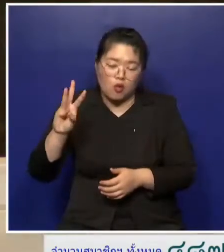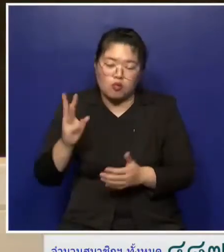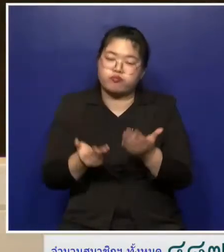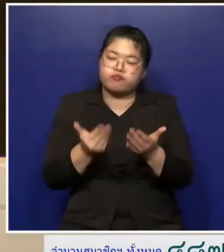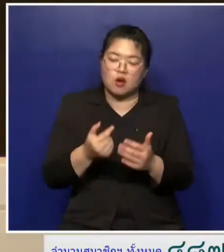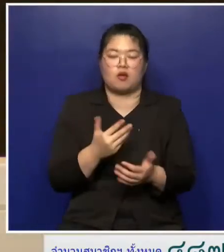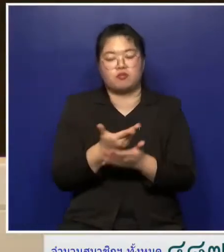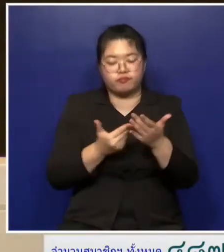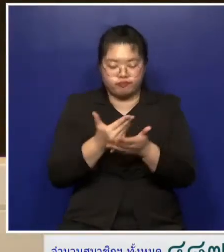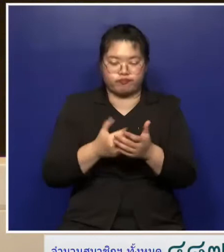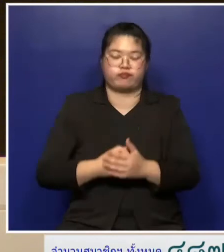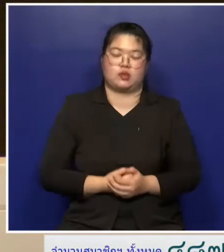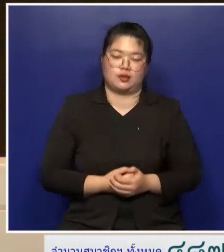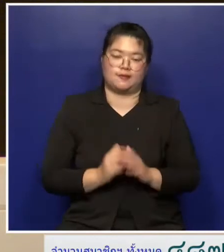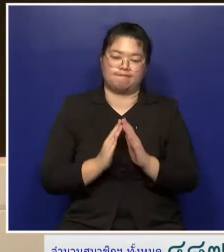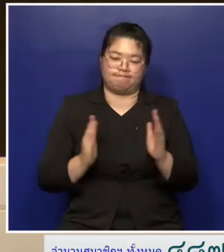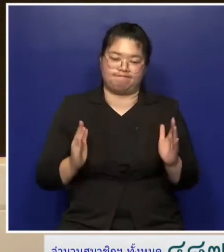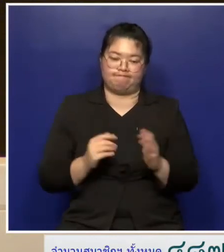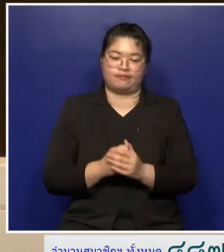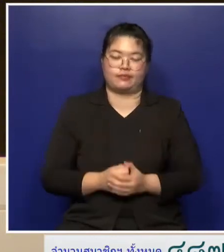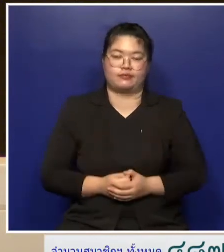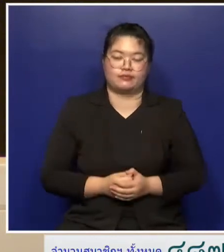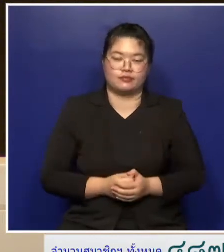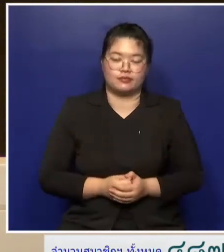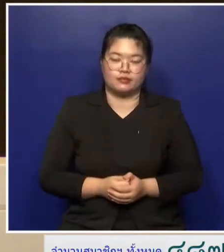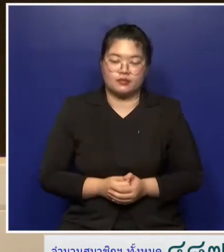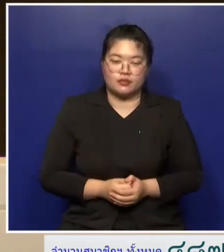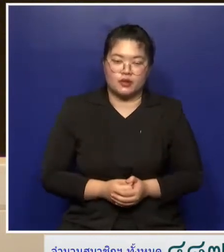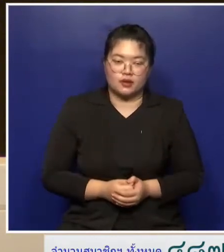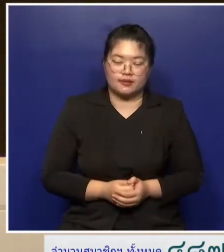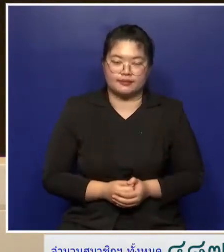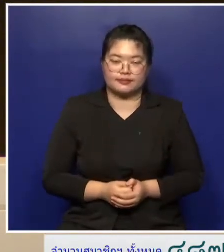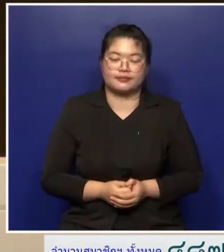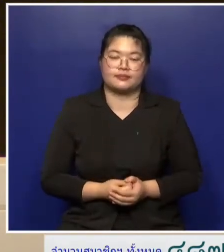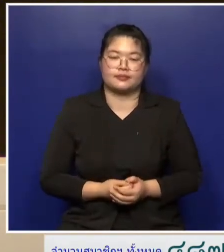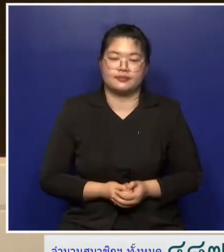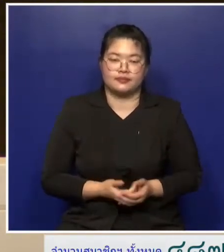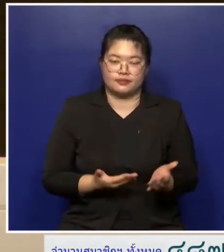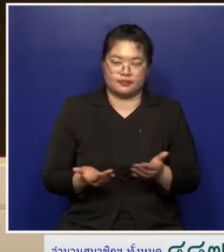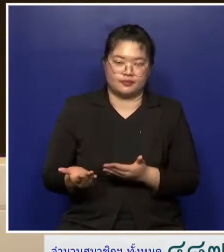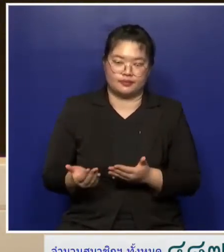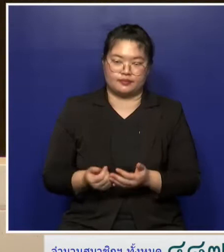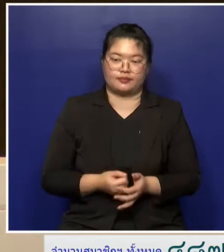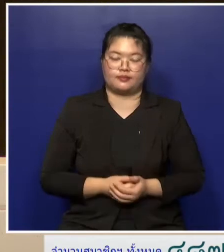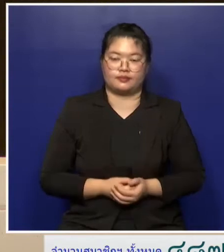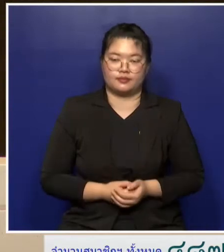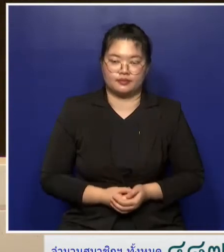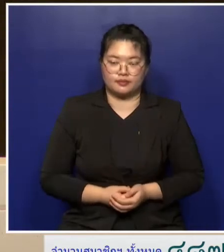ต่ไปเชิญ คุณสุธวัตามด้วยท่านสถีระเผือกประพันธ ครัเชิญคร